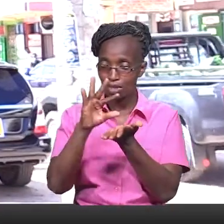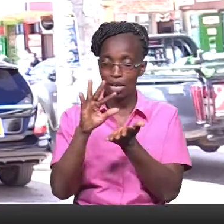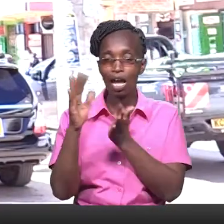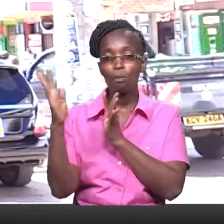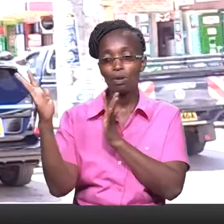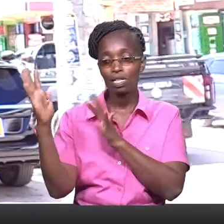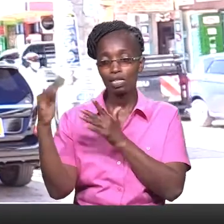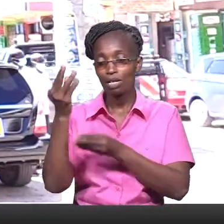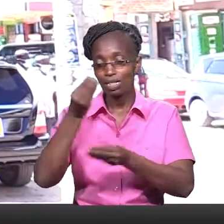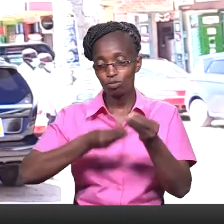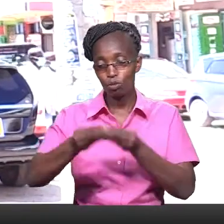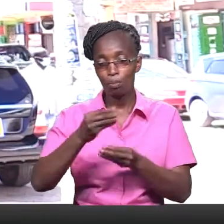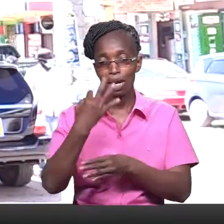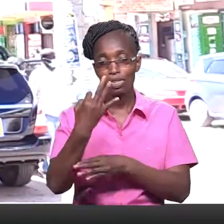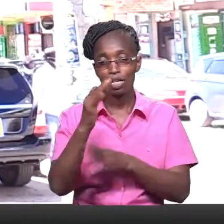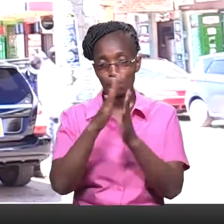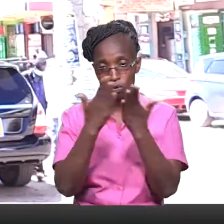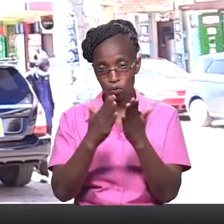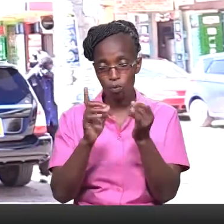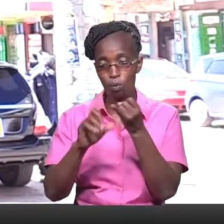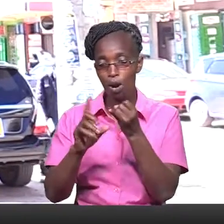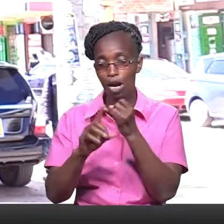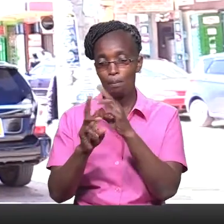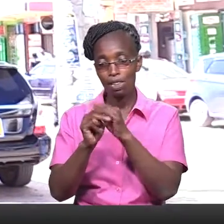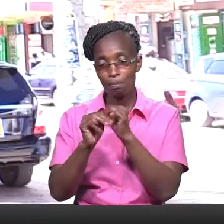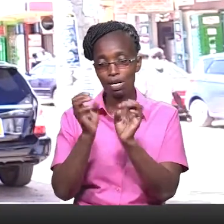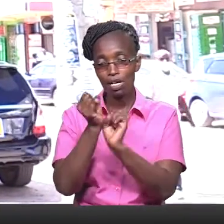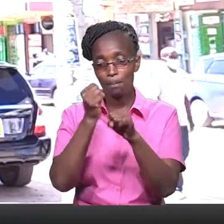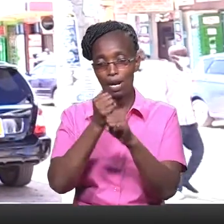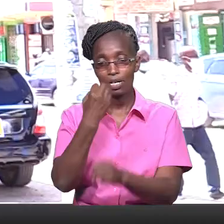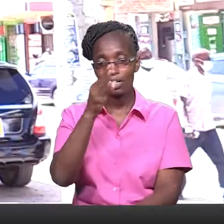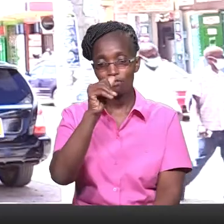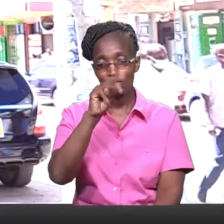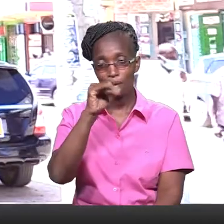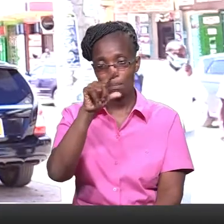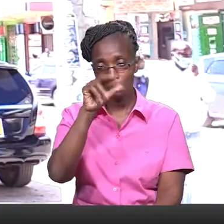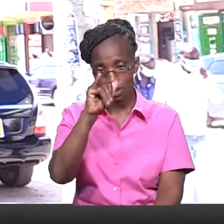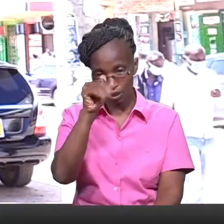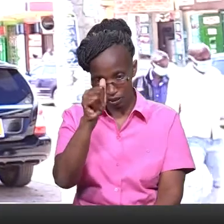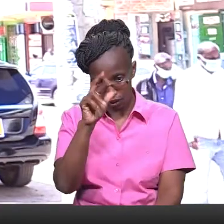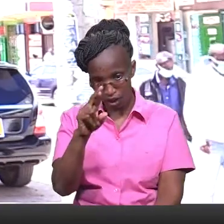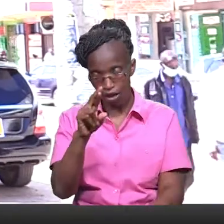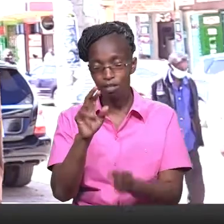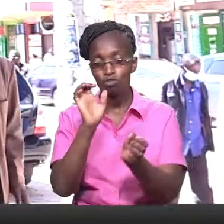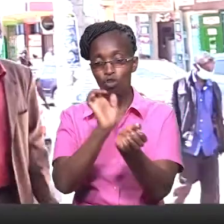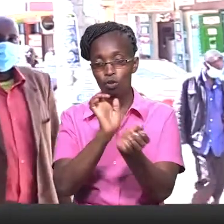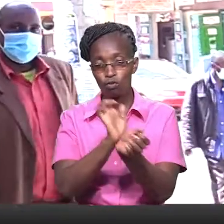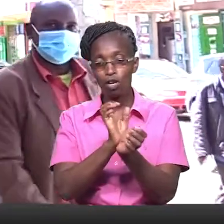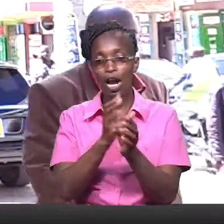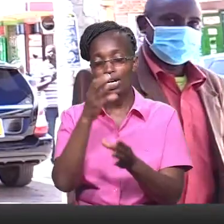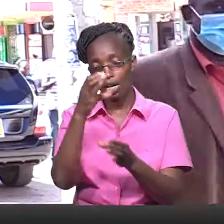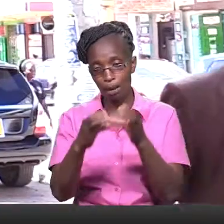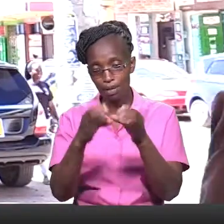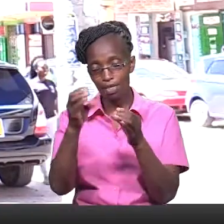tarajia ninunue vitabu tatu. Mathematics main familia, biology main familia, chemistry main